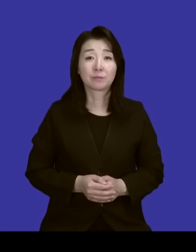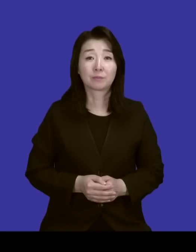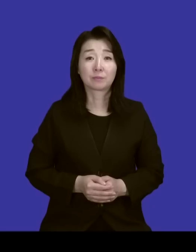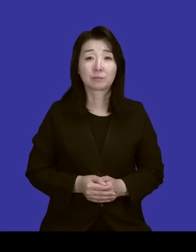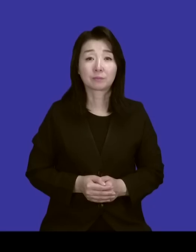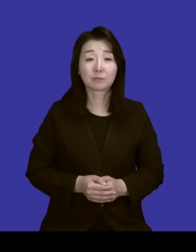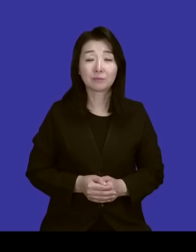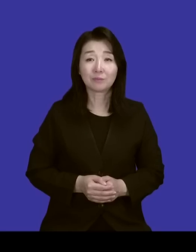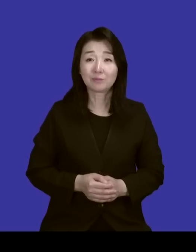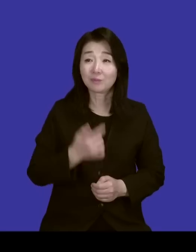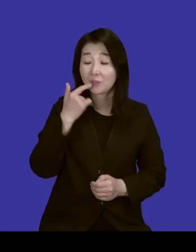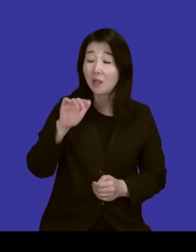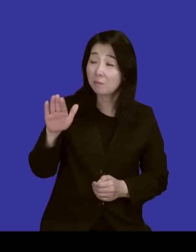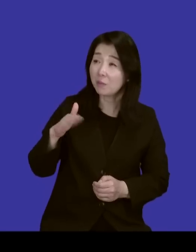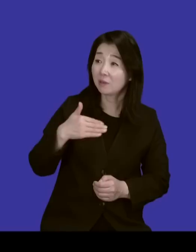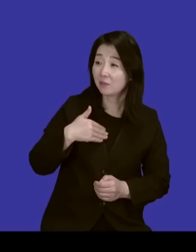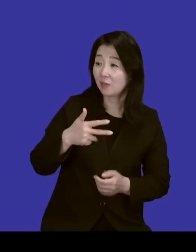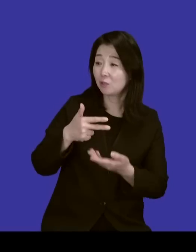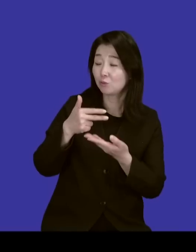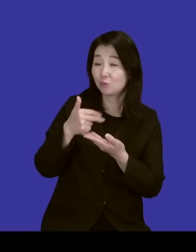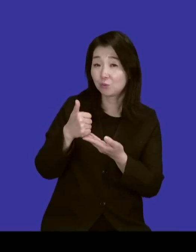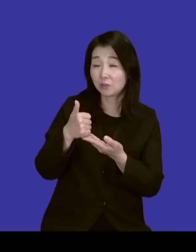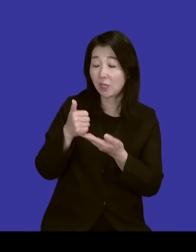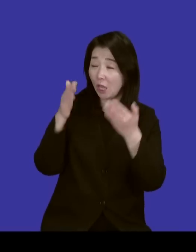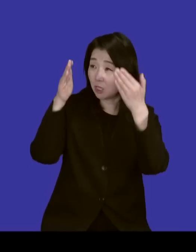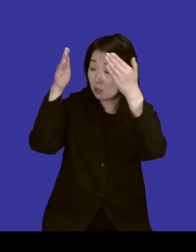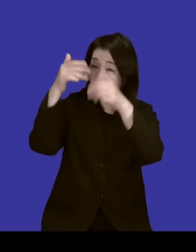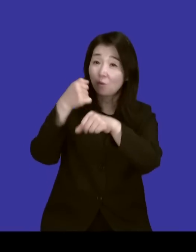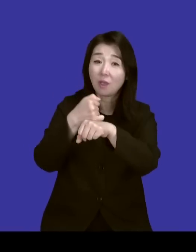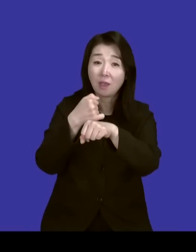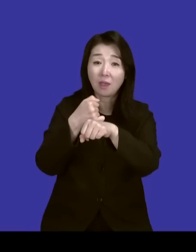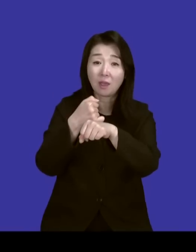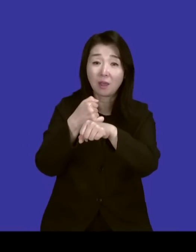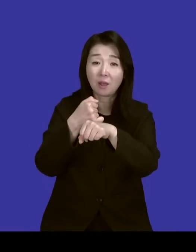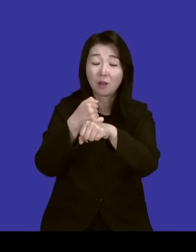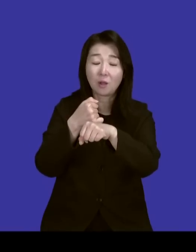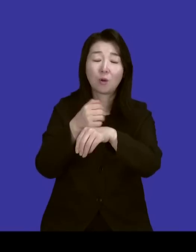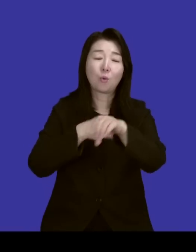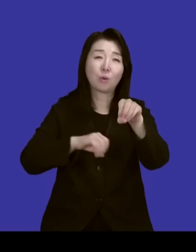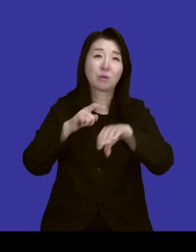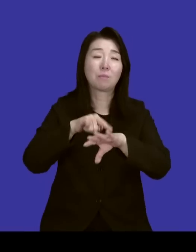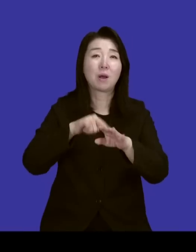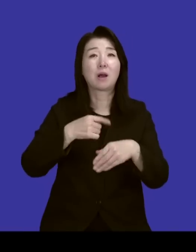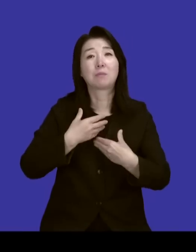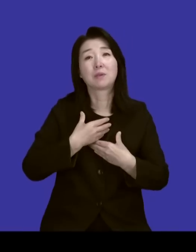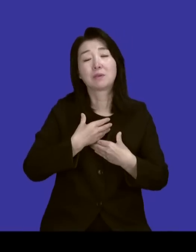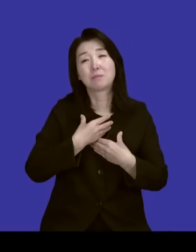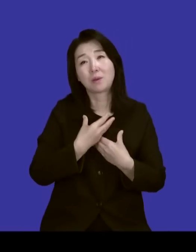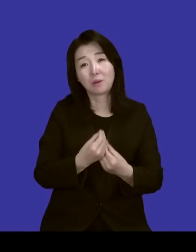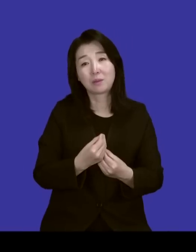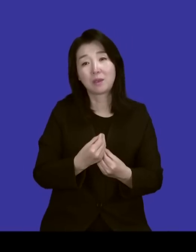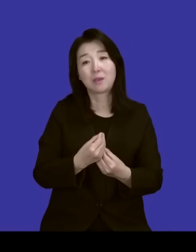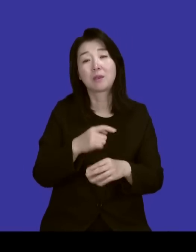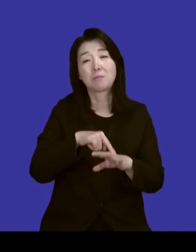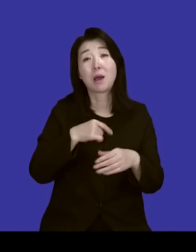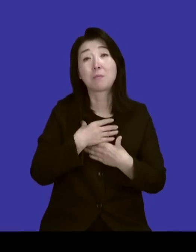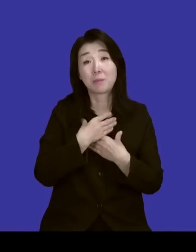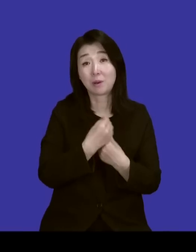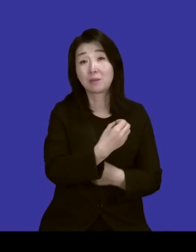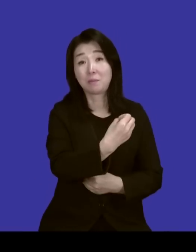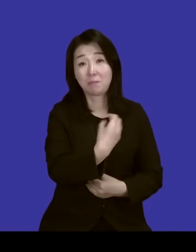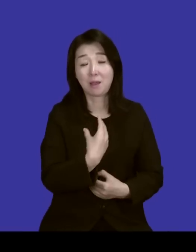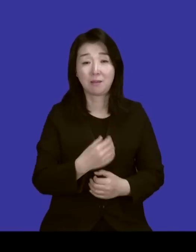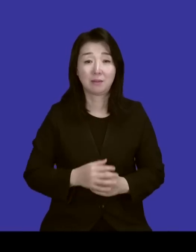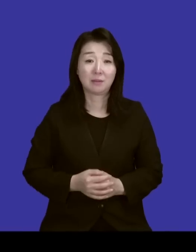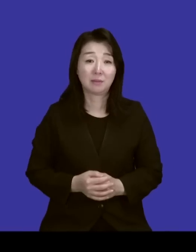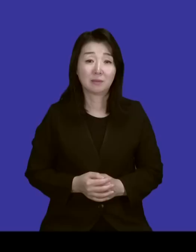그리고 아빠, 내가 주님께 집중하니까 차라리 마음이 편해. 너무 편해.